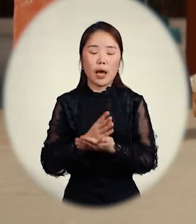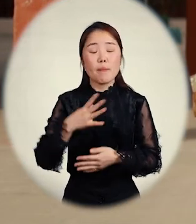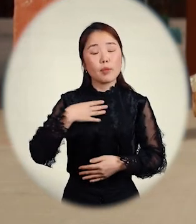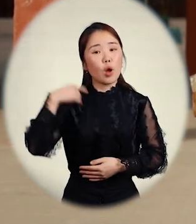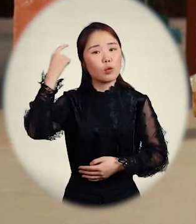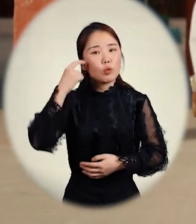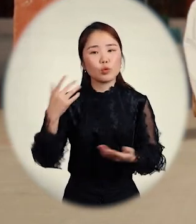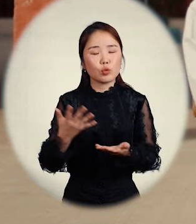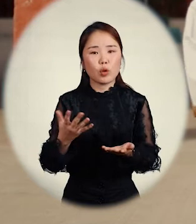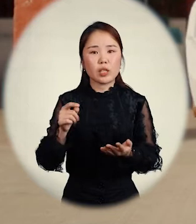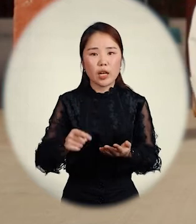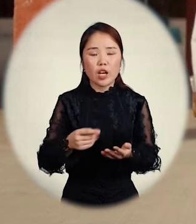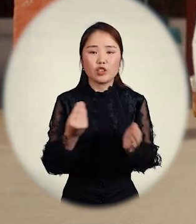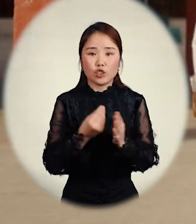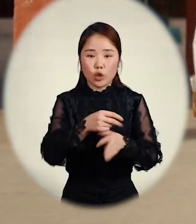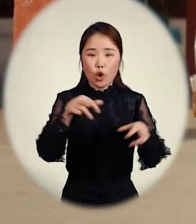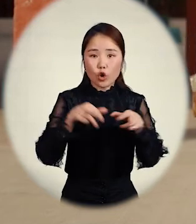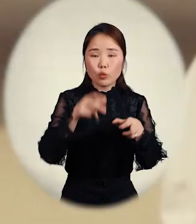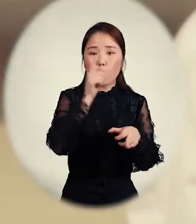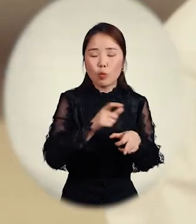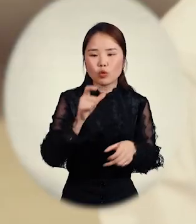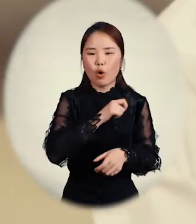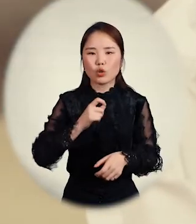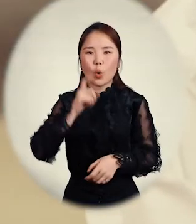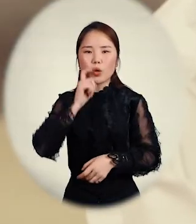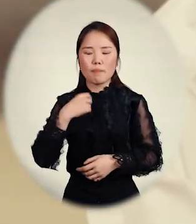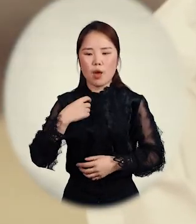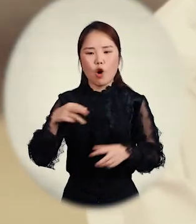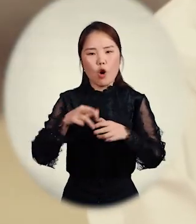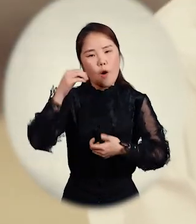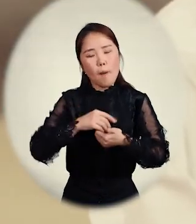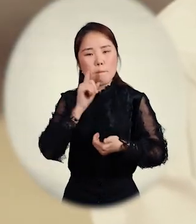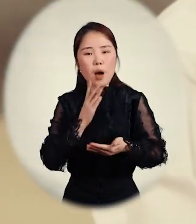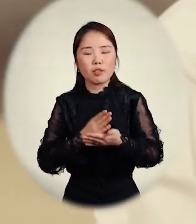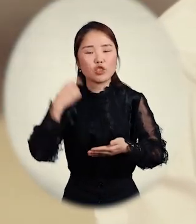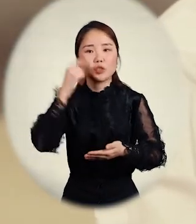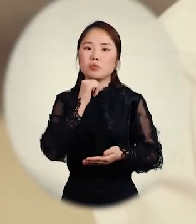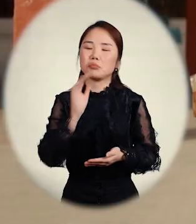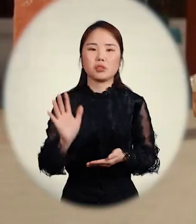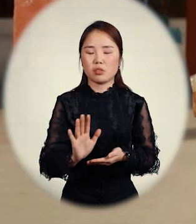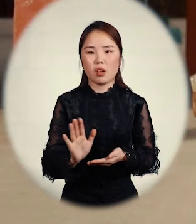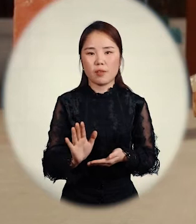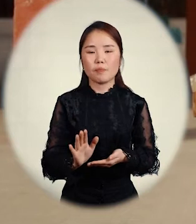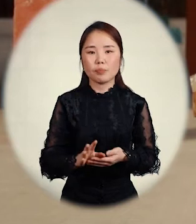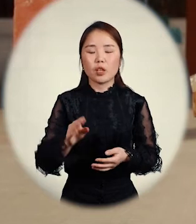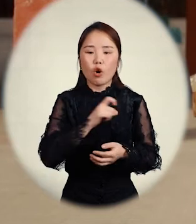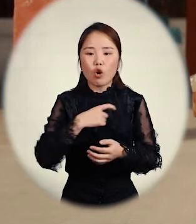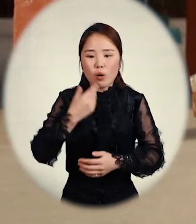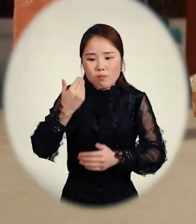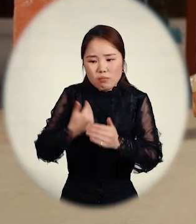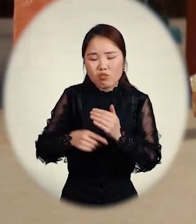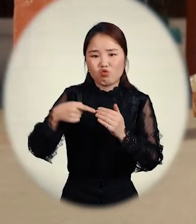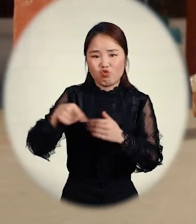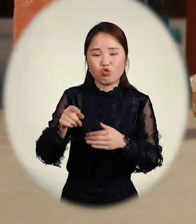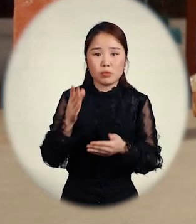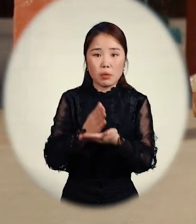бол тэгээд тэд нар өөрсдөө альбаар тэгэж хөгжлийн бэрхшээлтэй болохыг гэж төрөөг. Манайсаар тэгээд төрсөн